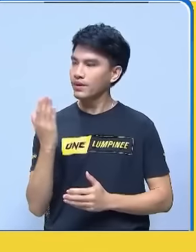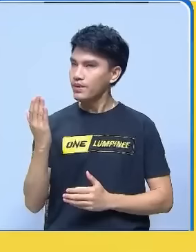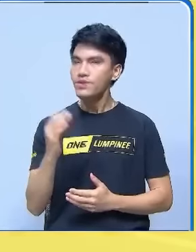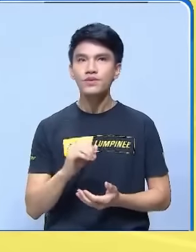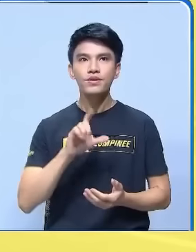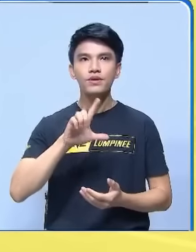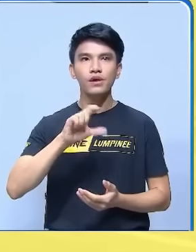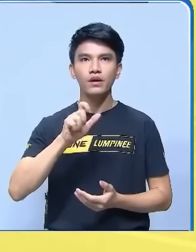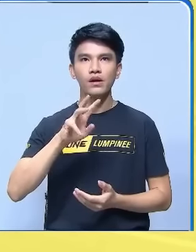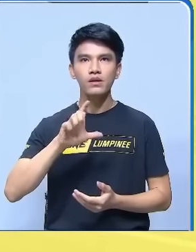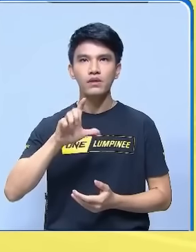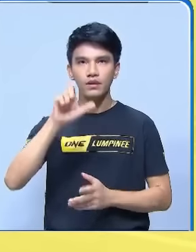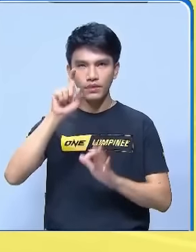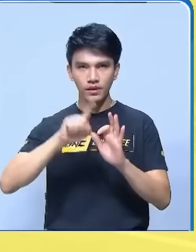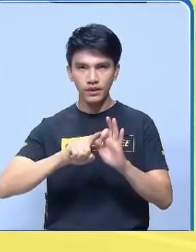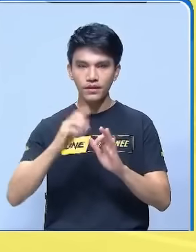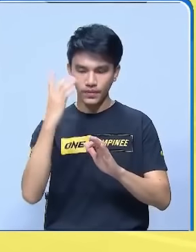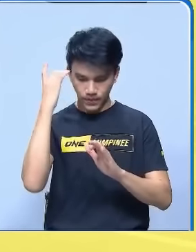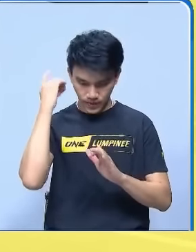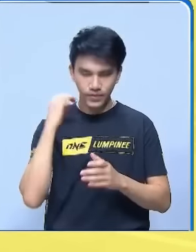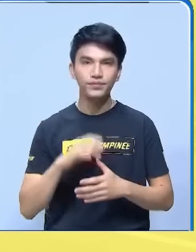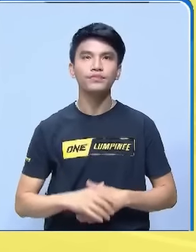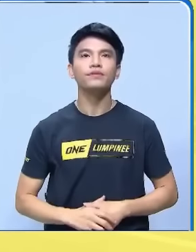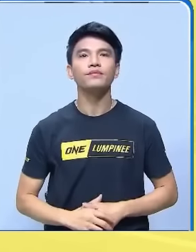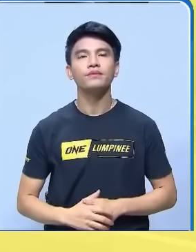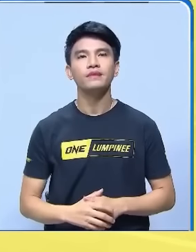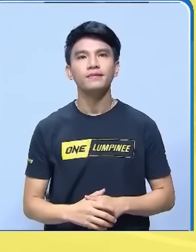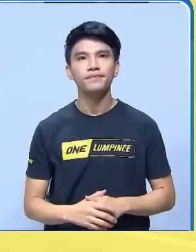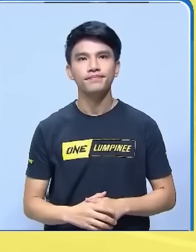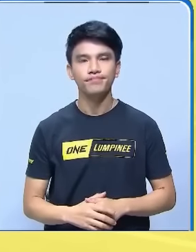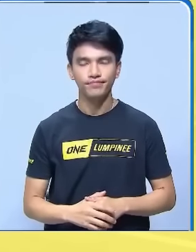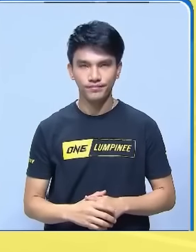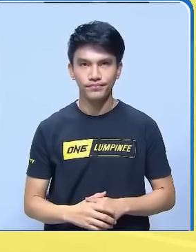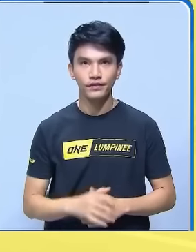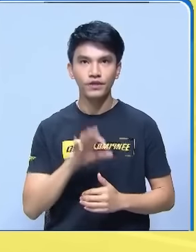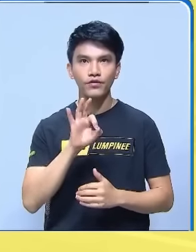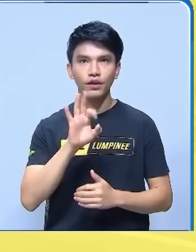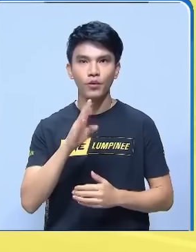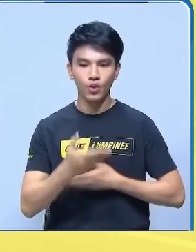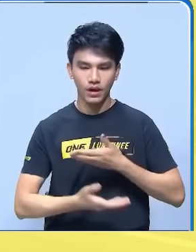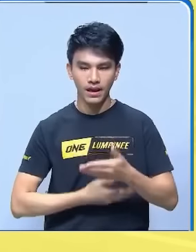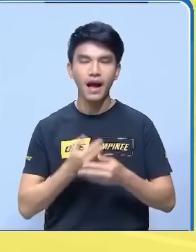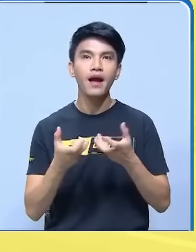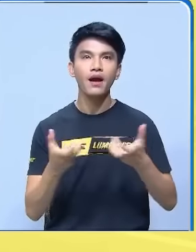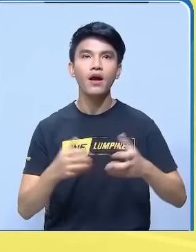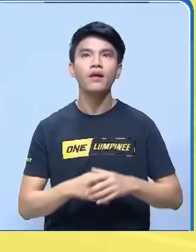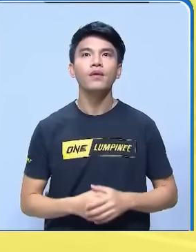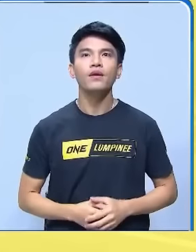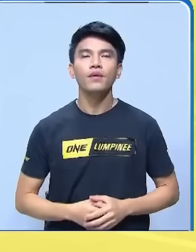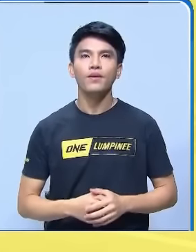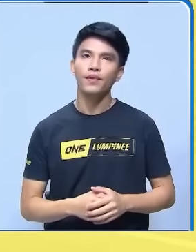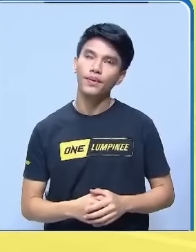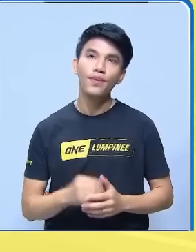อันนี้ก็แชร์กันเยอะเมื่อวานนี้ค่ะก็คือเป็นคลิปที่เธอเนี่ยได้มีโอกาสไปไลฟ์สดขายของกับแม่ตั๊กใช่ไหมคะแล้วคราวนี้เนี่ยจู่ๆแ